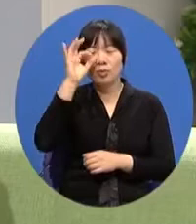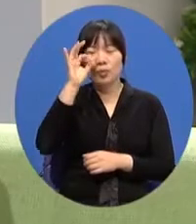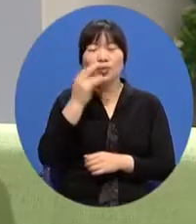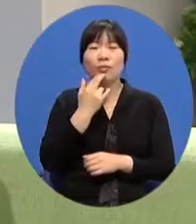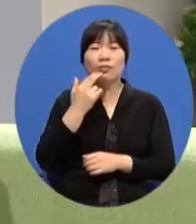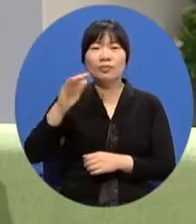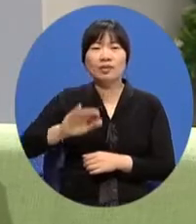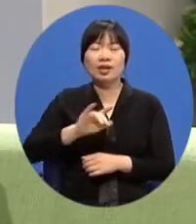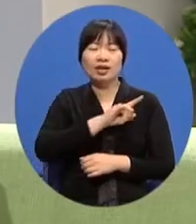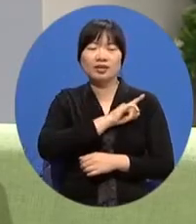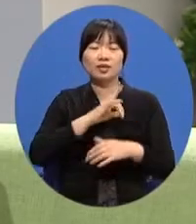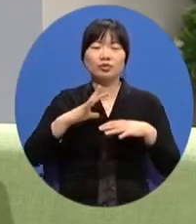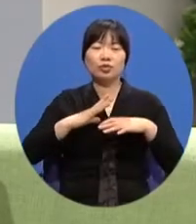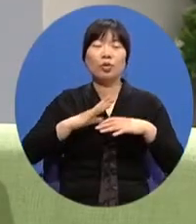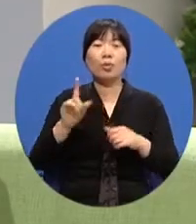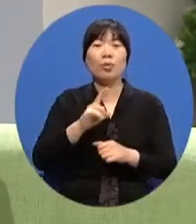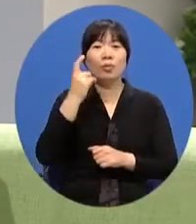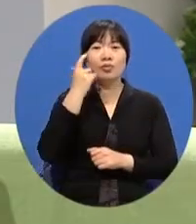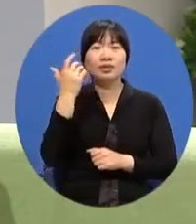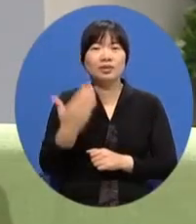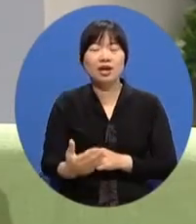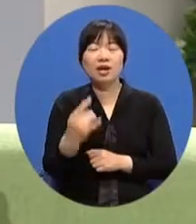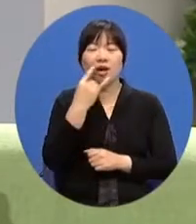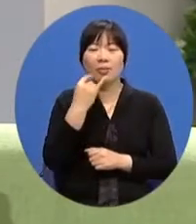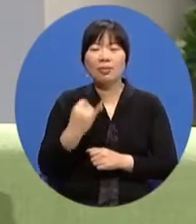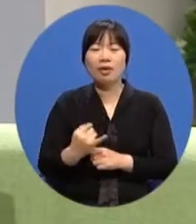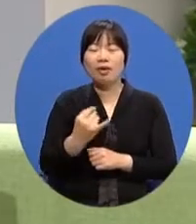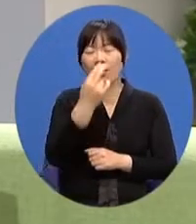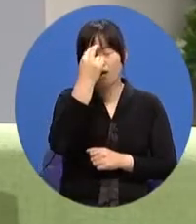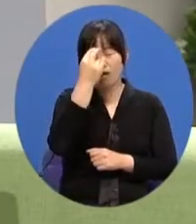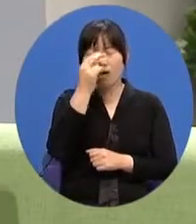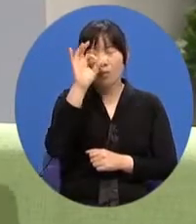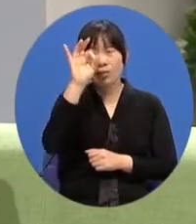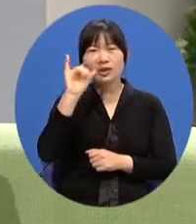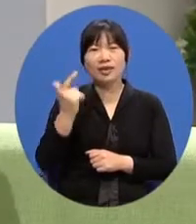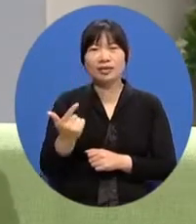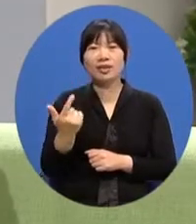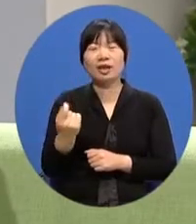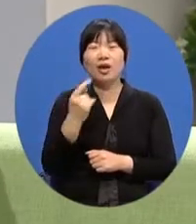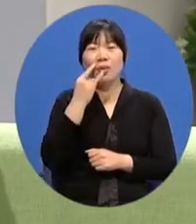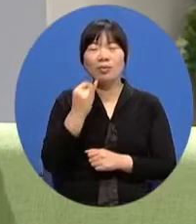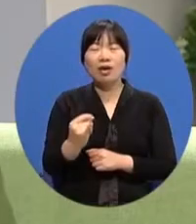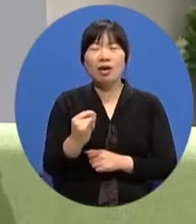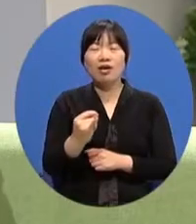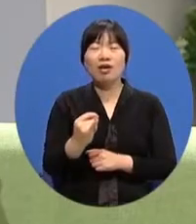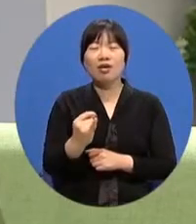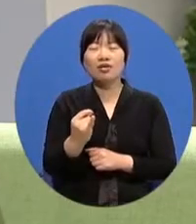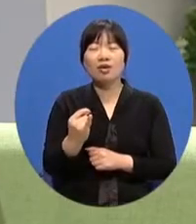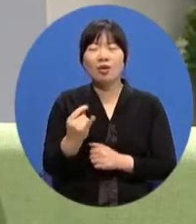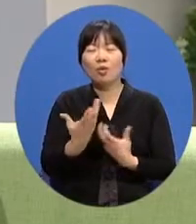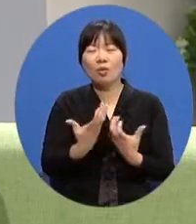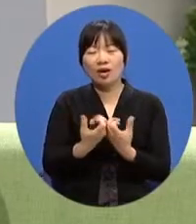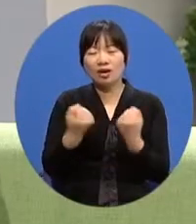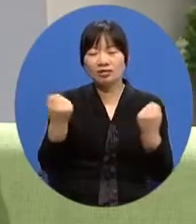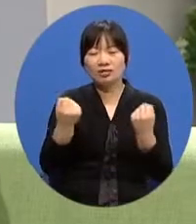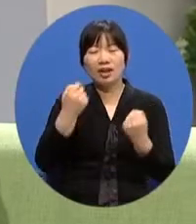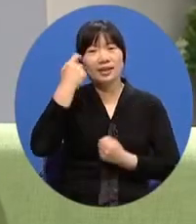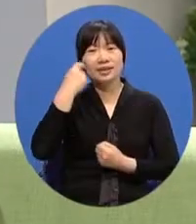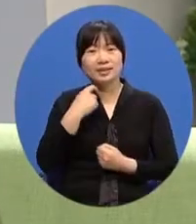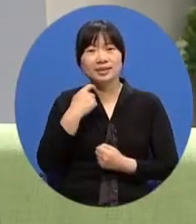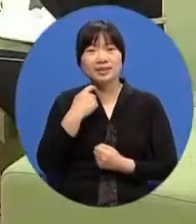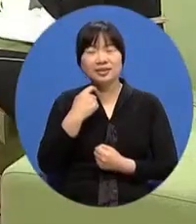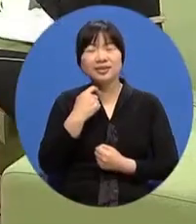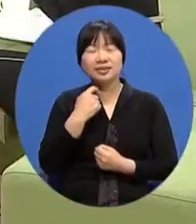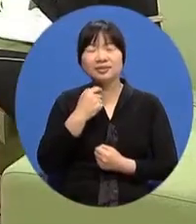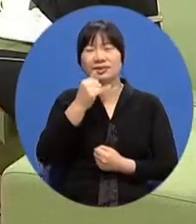건데, 가장 두려운 게 뭐겠습니까? 엄마가 안 보인다는 거예요. 엄마랑부터 완전히 분리된다는 그런 느낌을